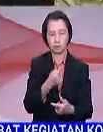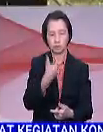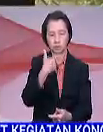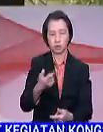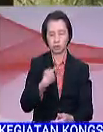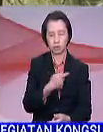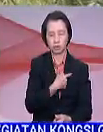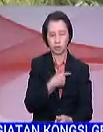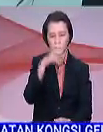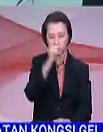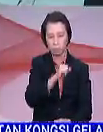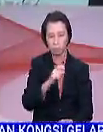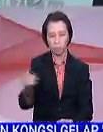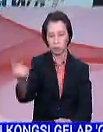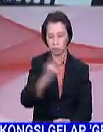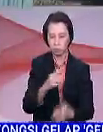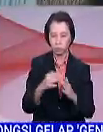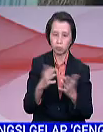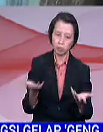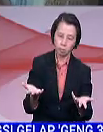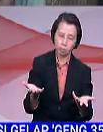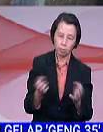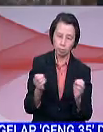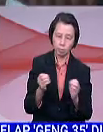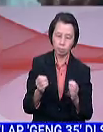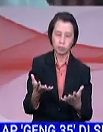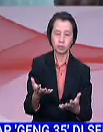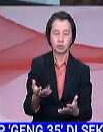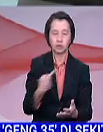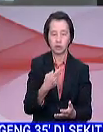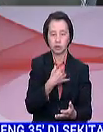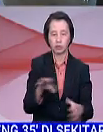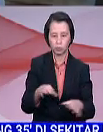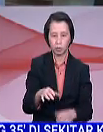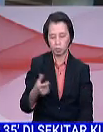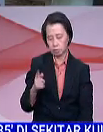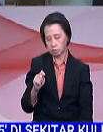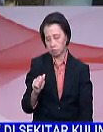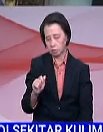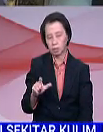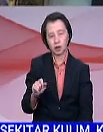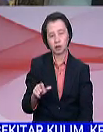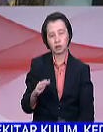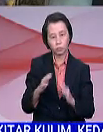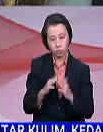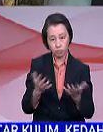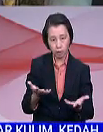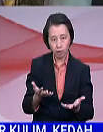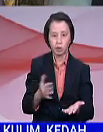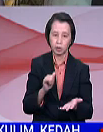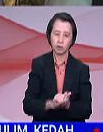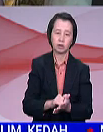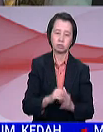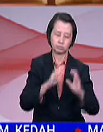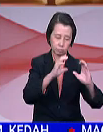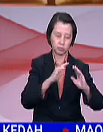kita berzikir untuk orang datang rumah dengan kita buat tahlil kat rumah. Tapi inilah cara kaedah